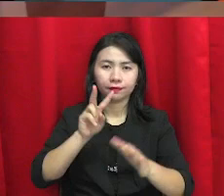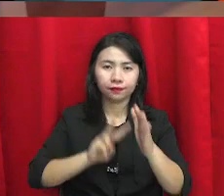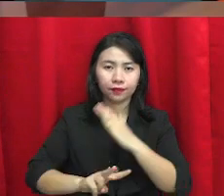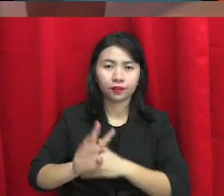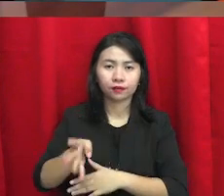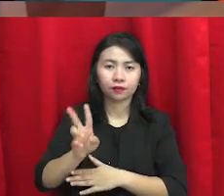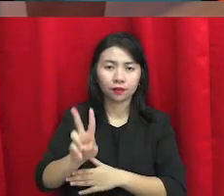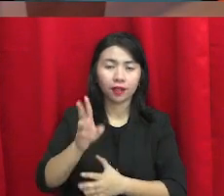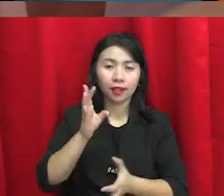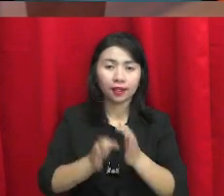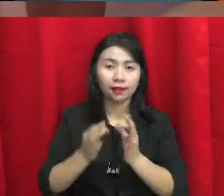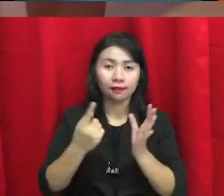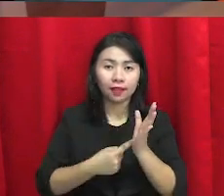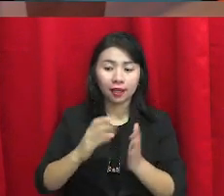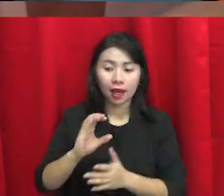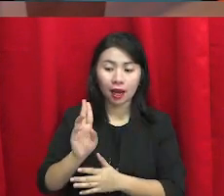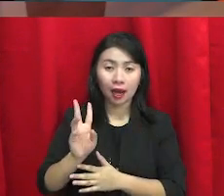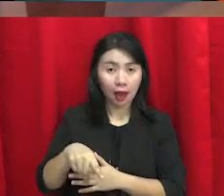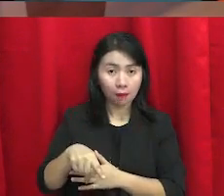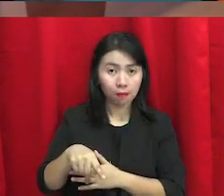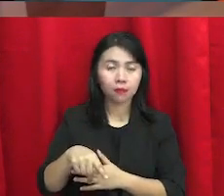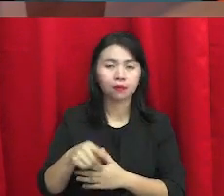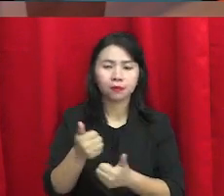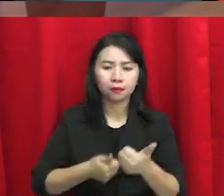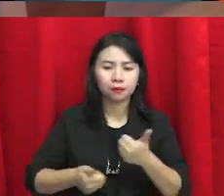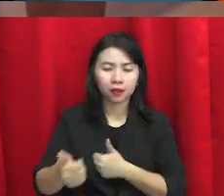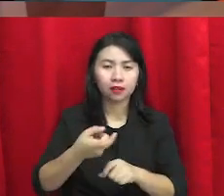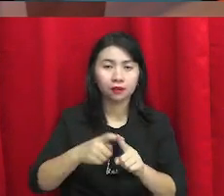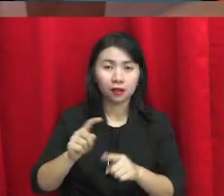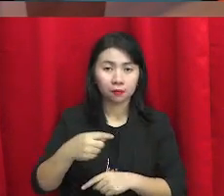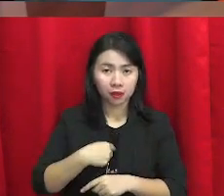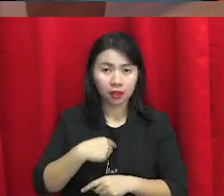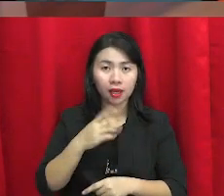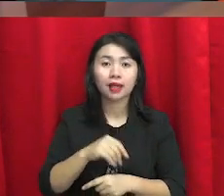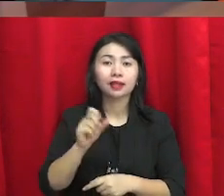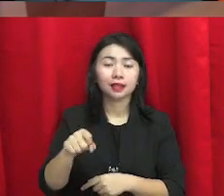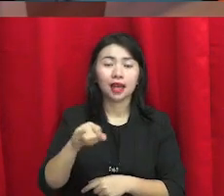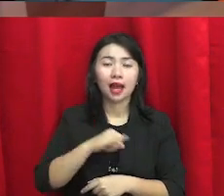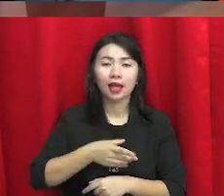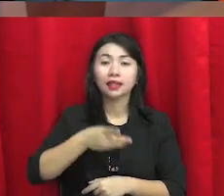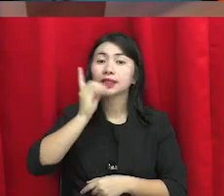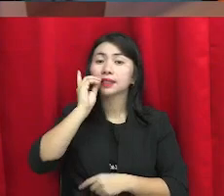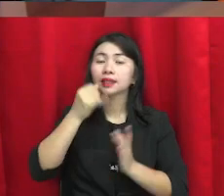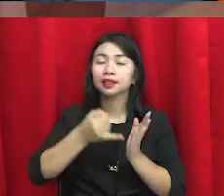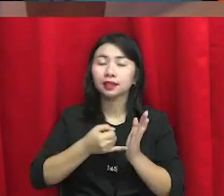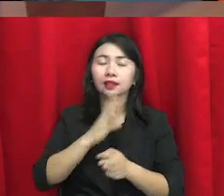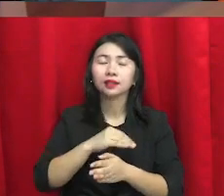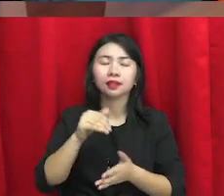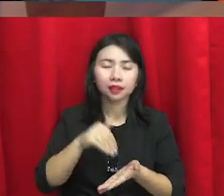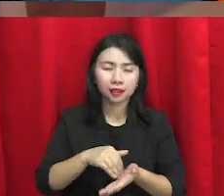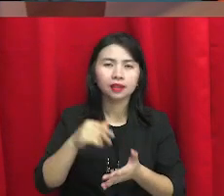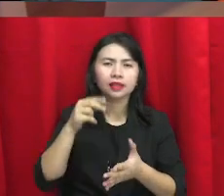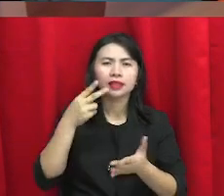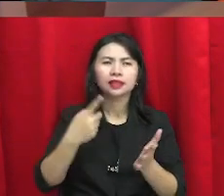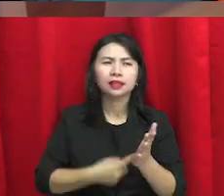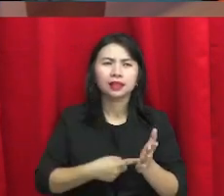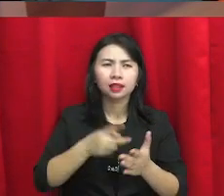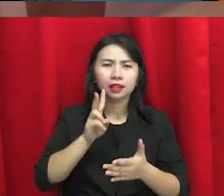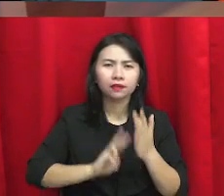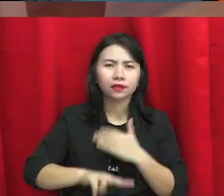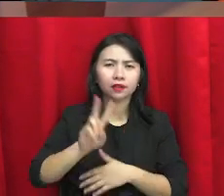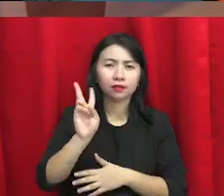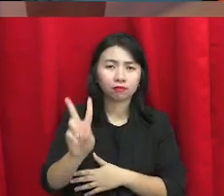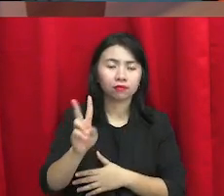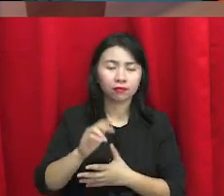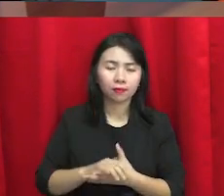this cup may not pass away from me, except I drink it. You see? So makikita nyo in these two passages, the